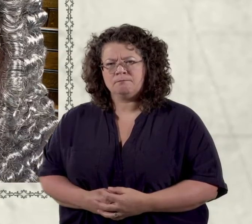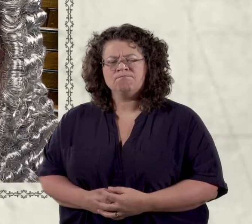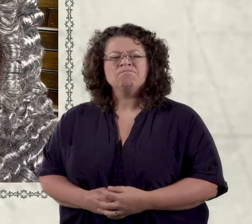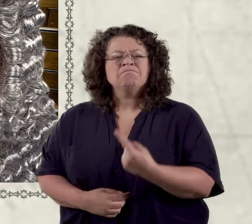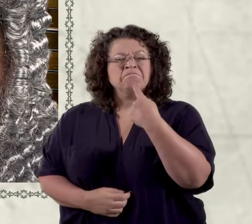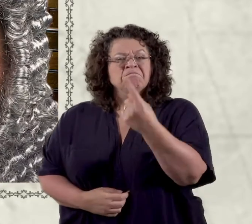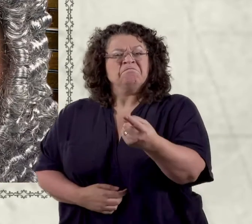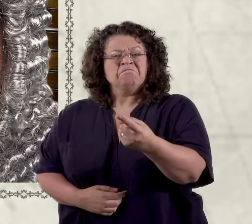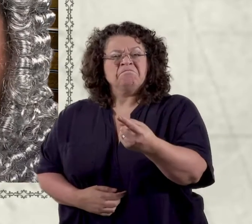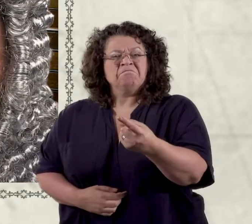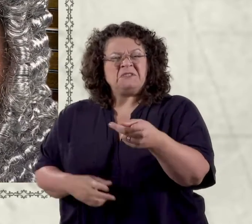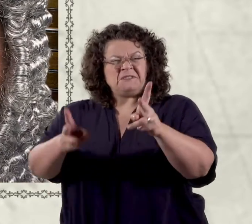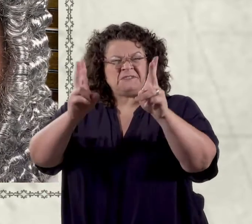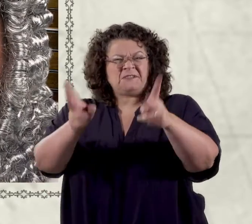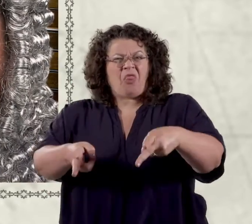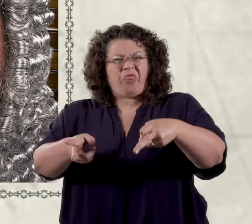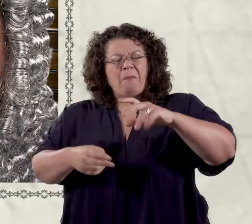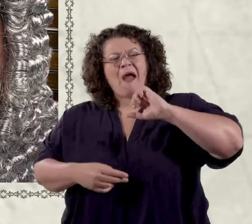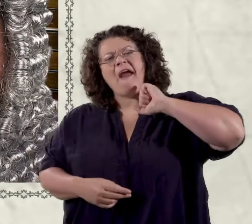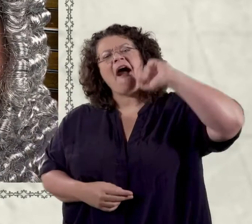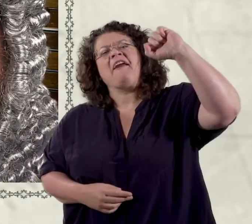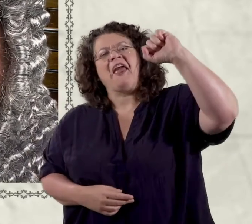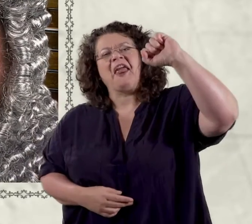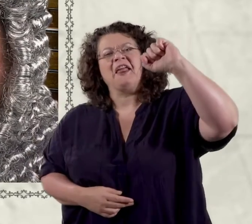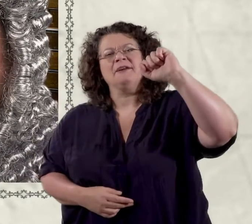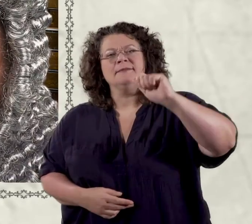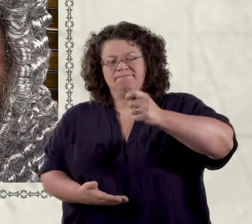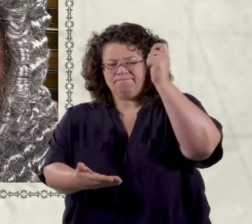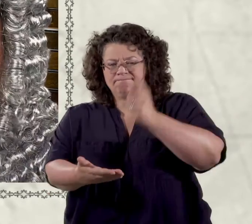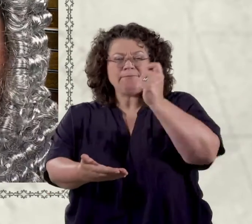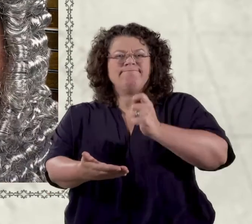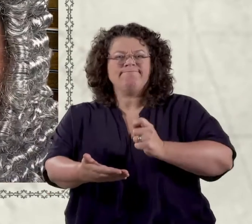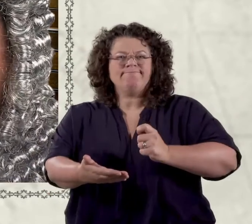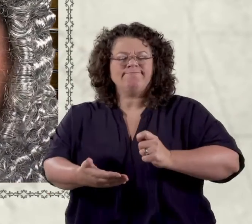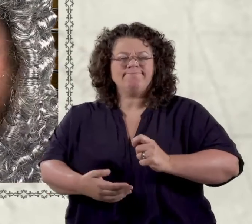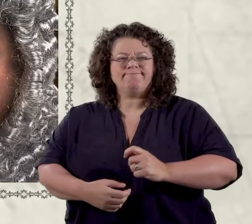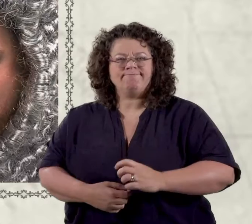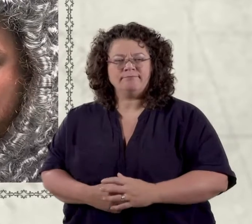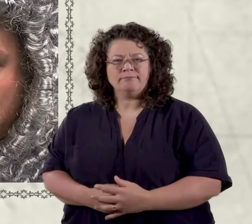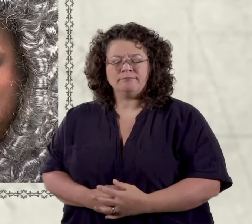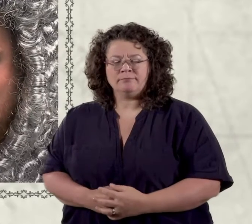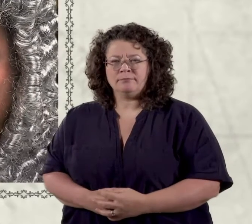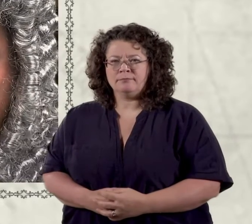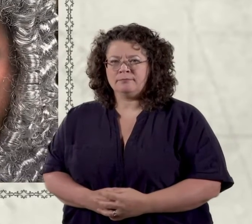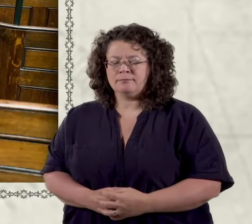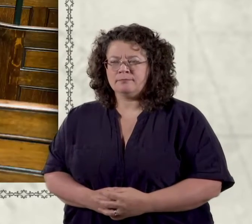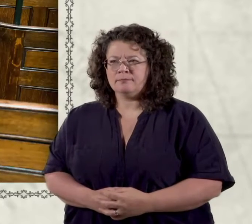I sentence you to death by hanging. Court dismissed.